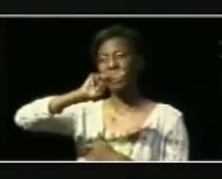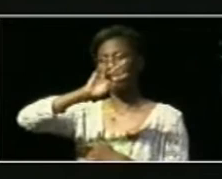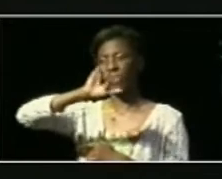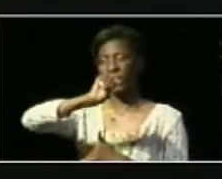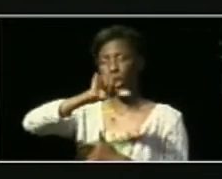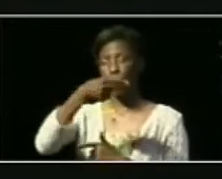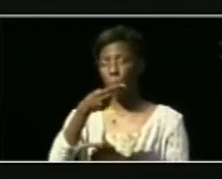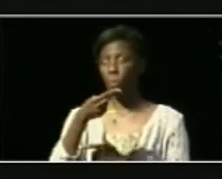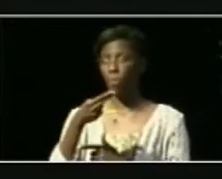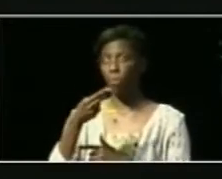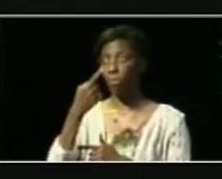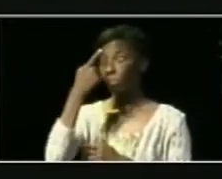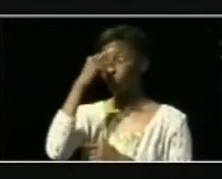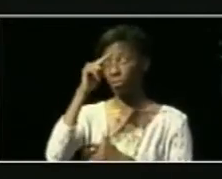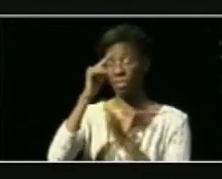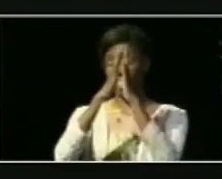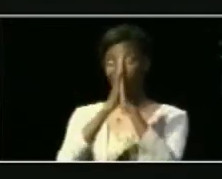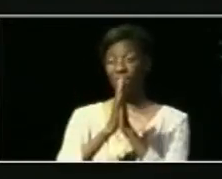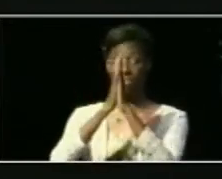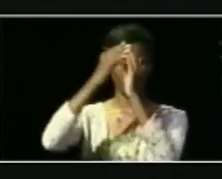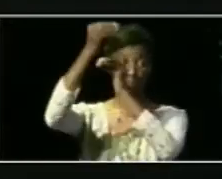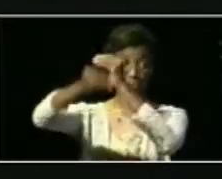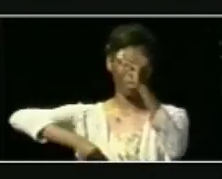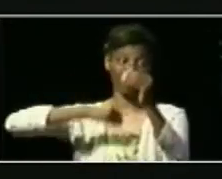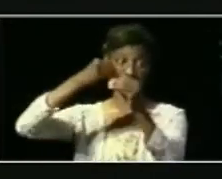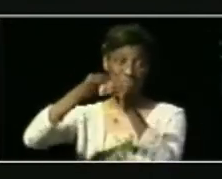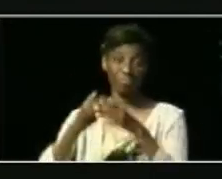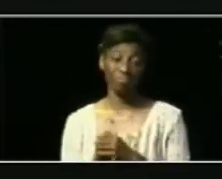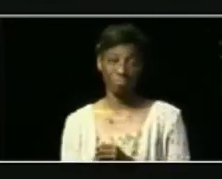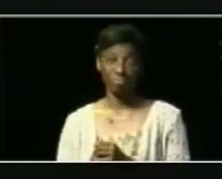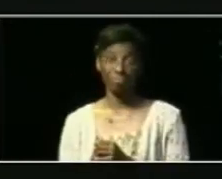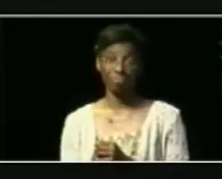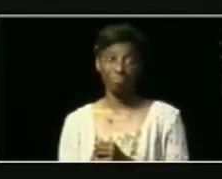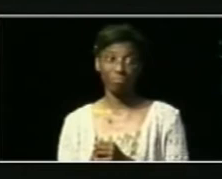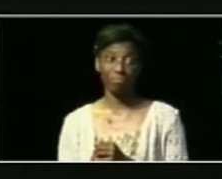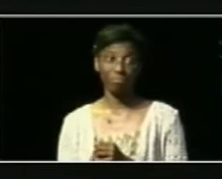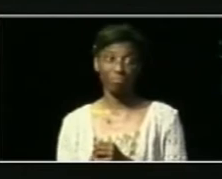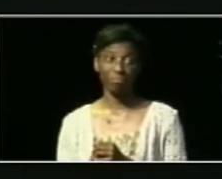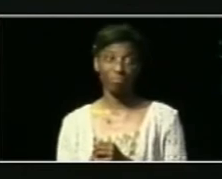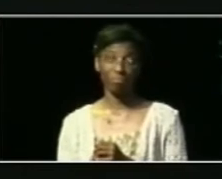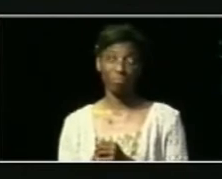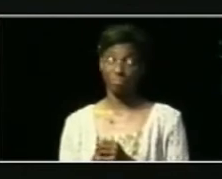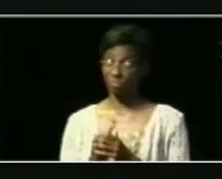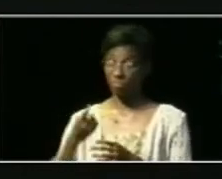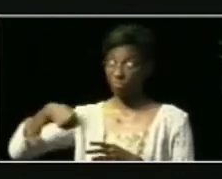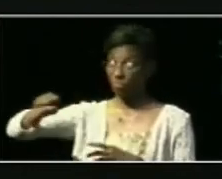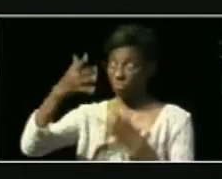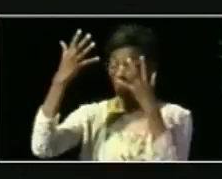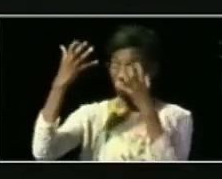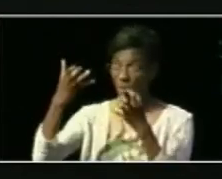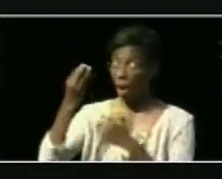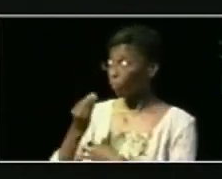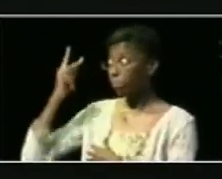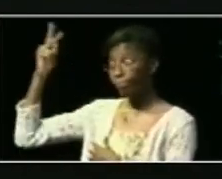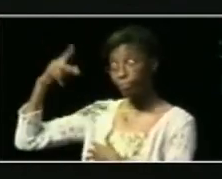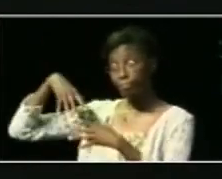church worldwide. Pour l'église mondiale. Will you join with God's people? Voulez-vous vous joindre